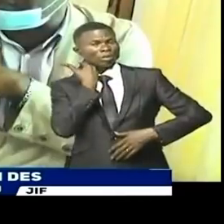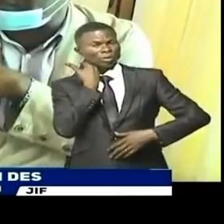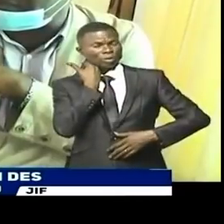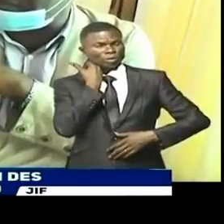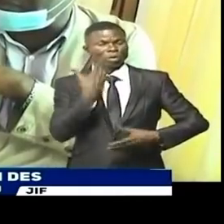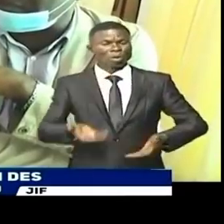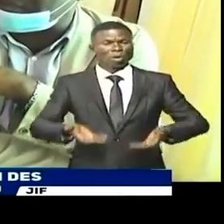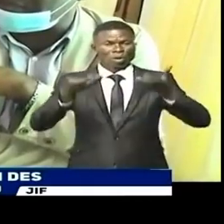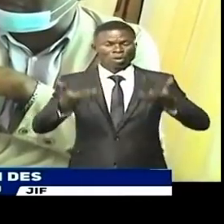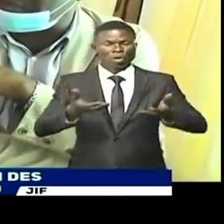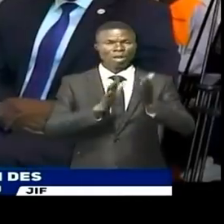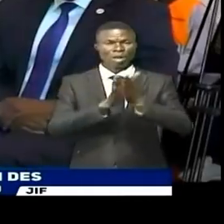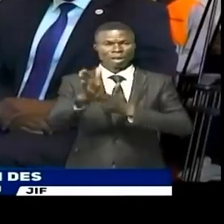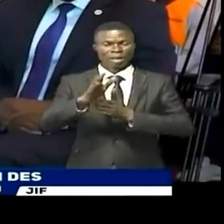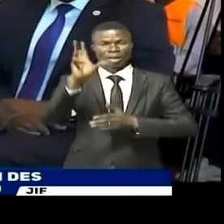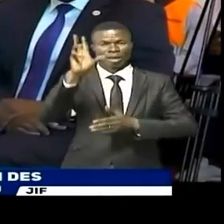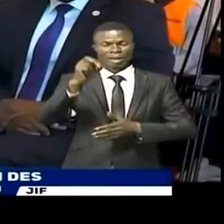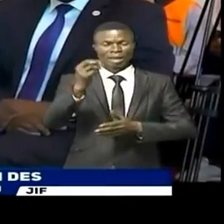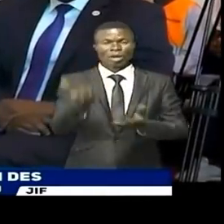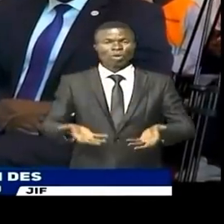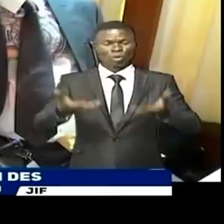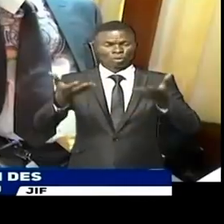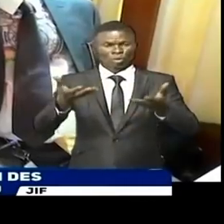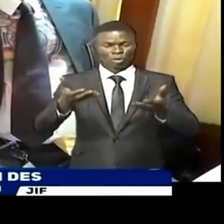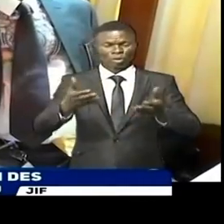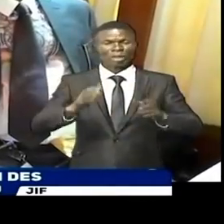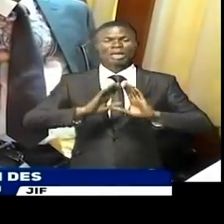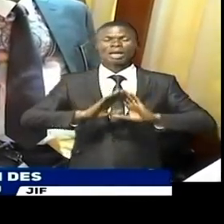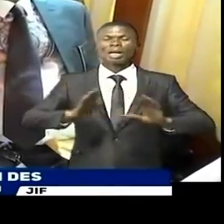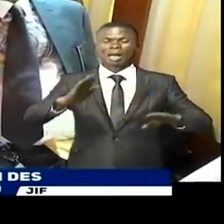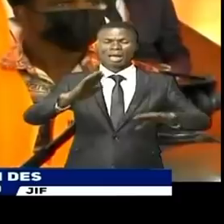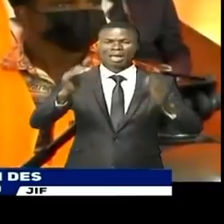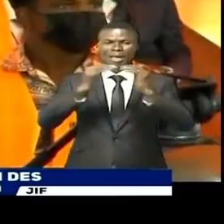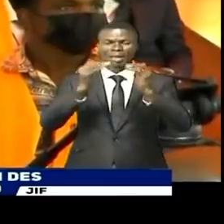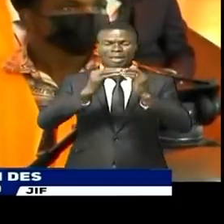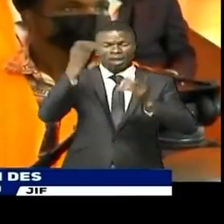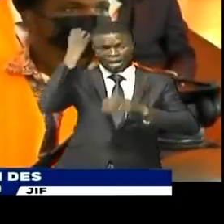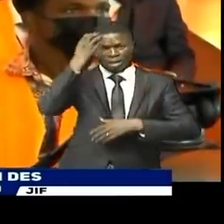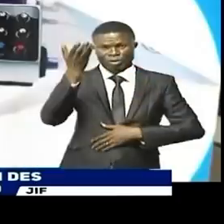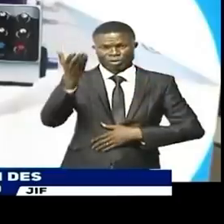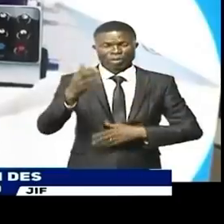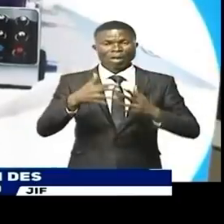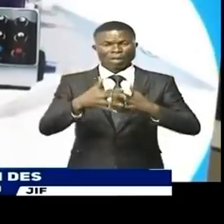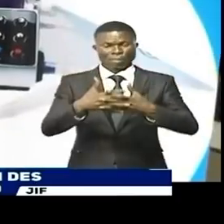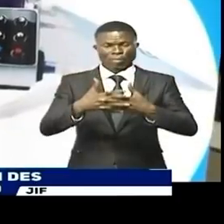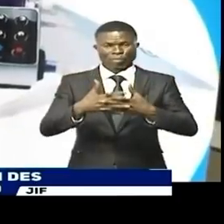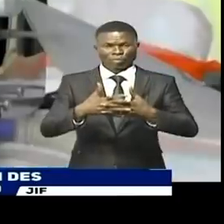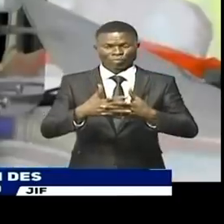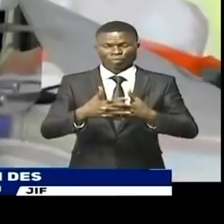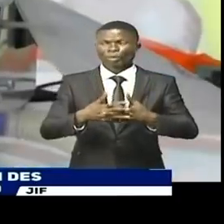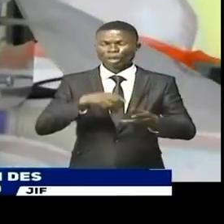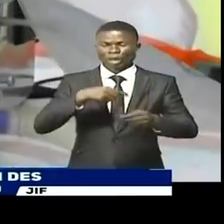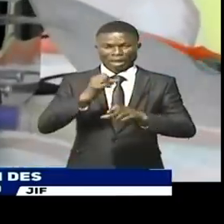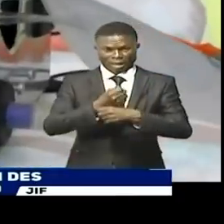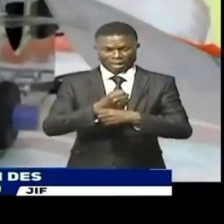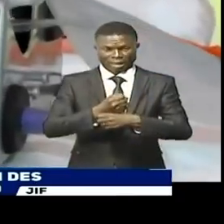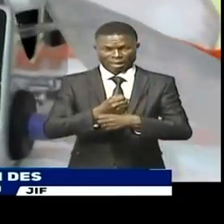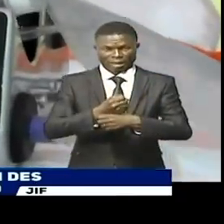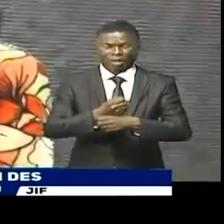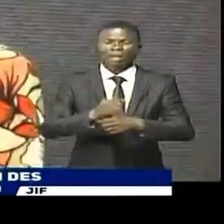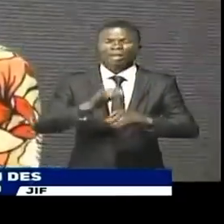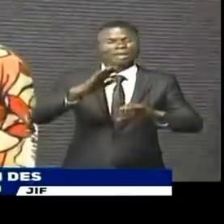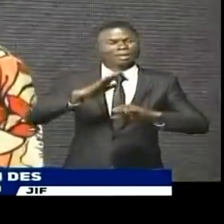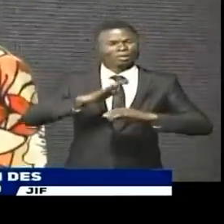varie entre 15 à 100 kg répondant aux normes internationales cette machine tombe à point nommé car elle va soulager